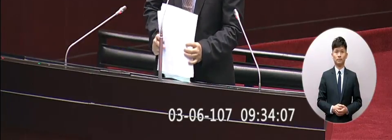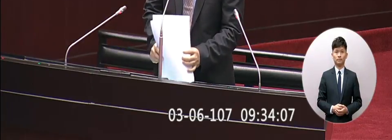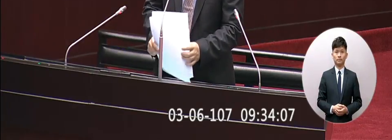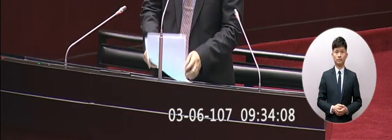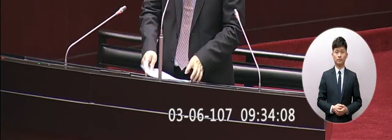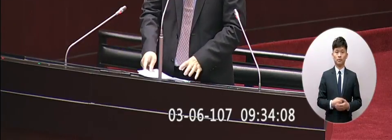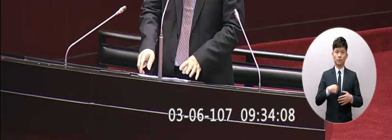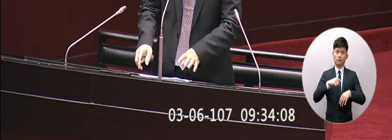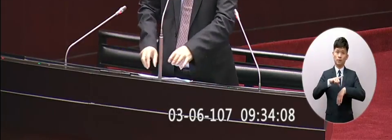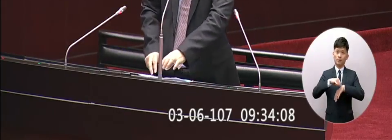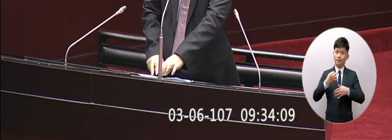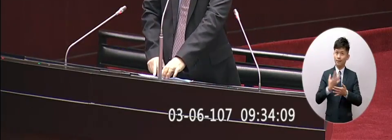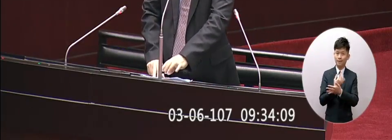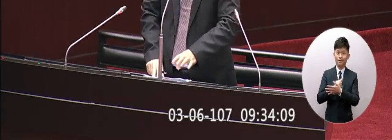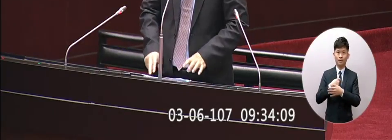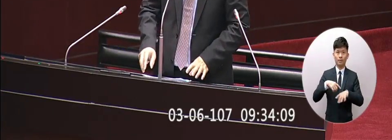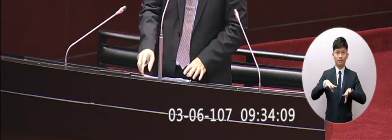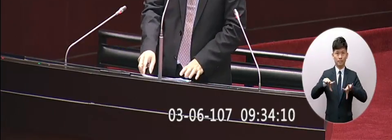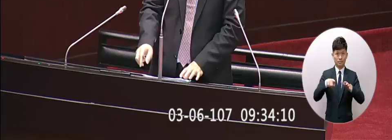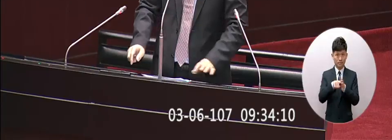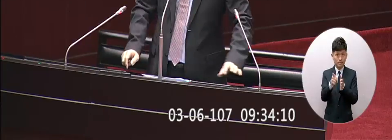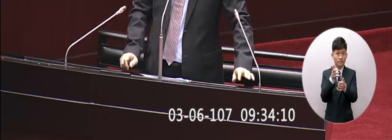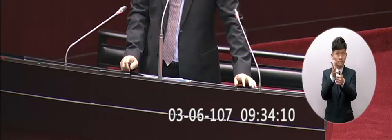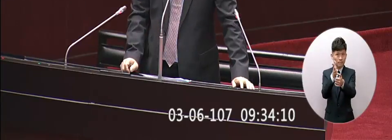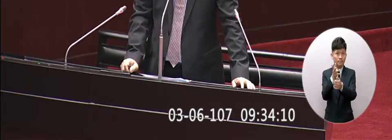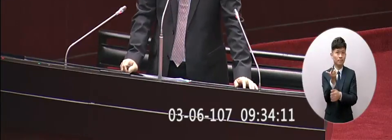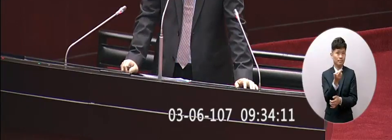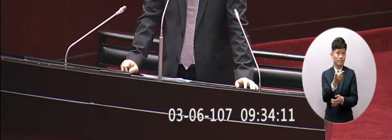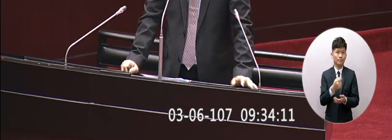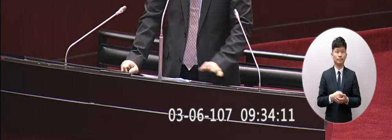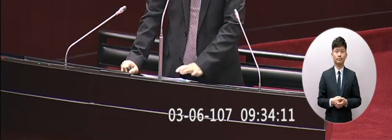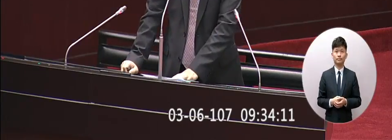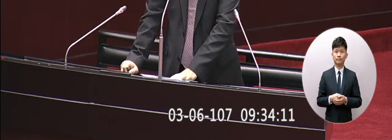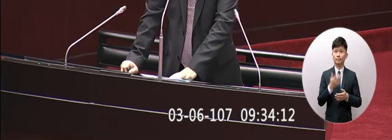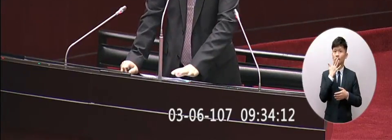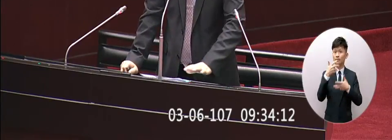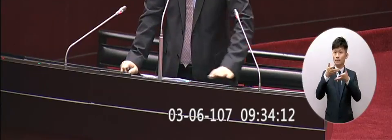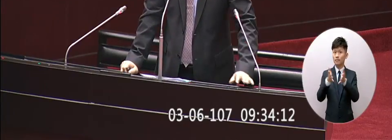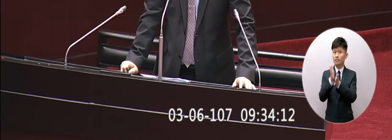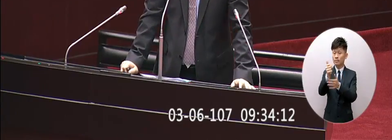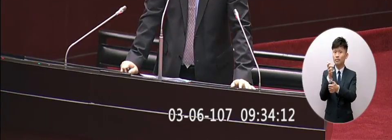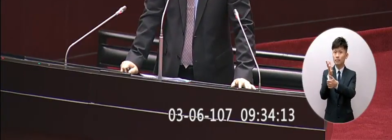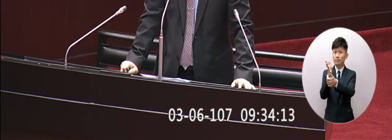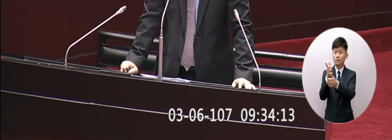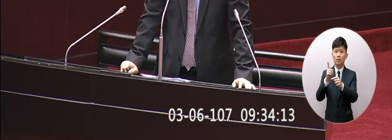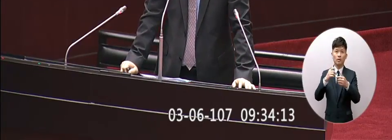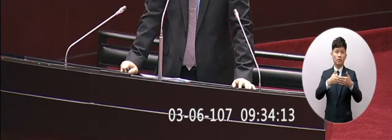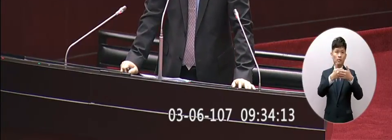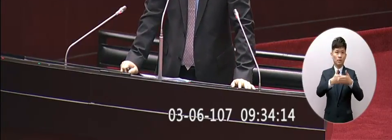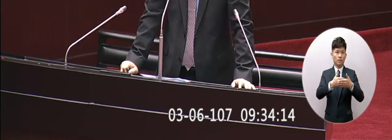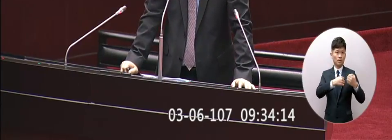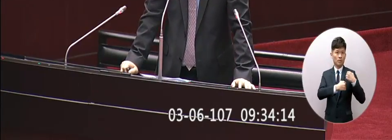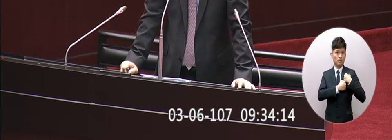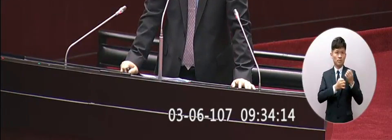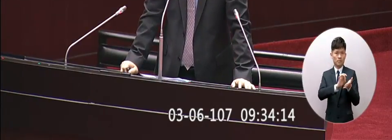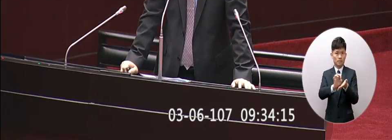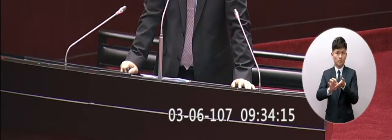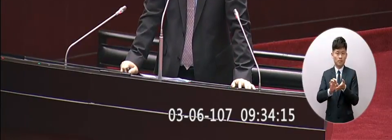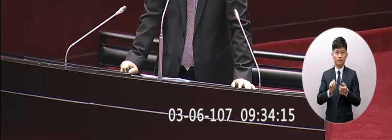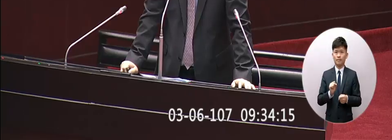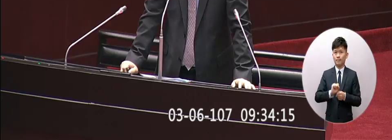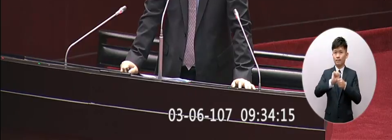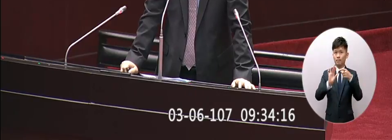好，因为我时间有限，我就很具体的请教两位部长哈。我先请教严部长，关于中国军费今年呐、成